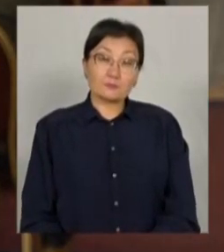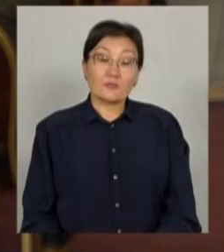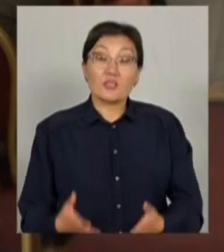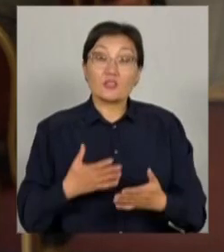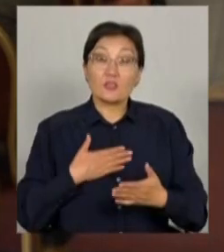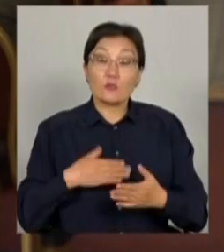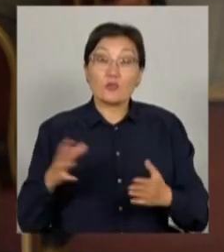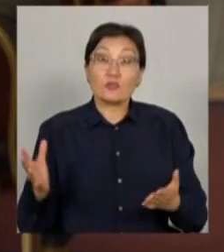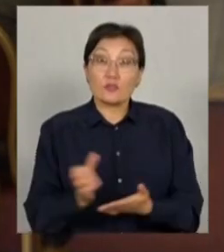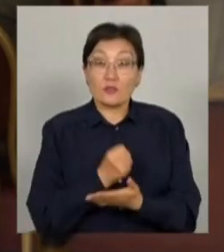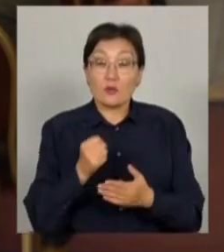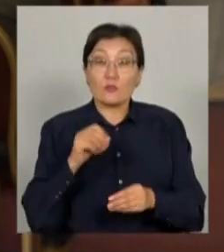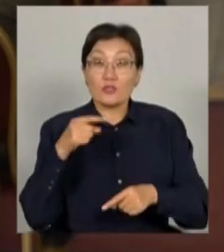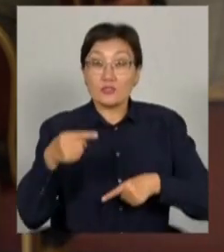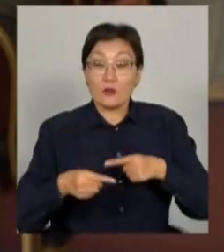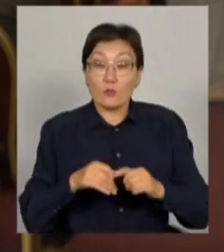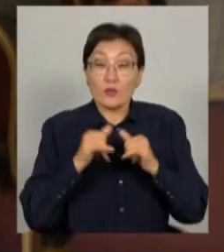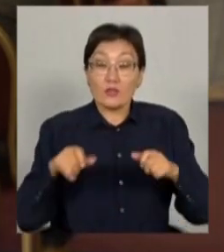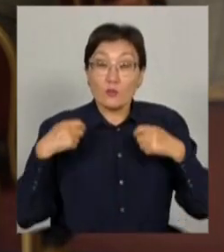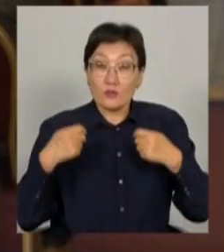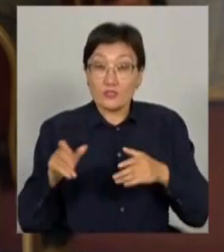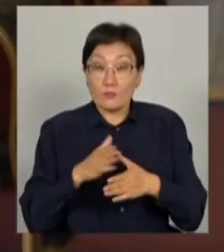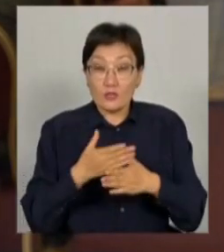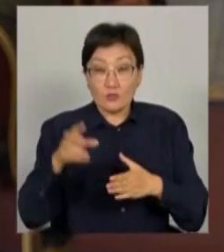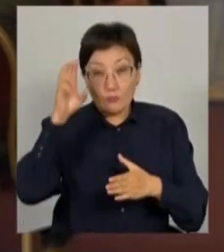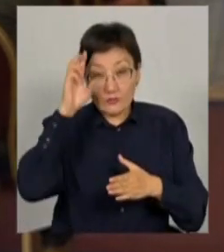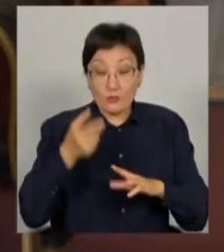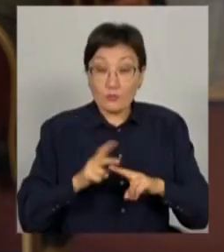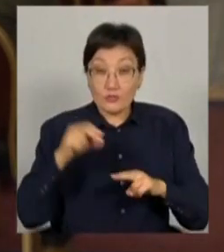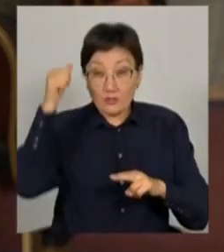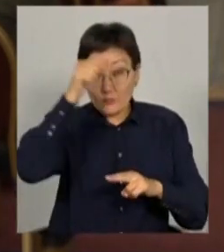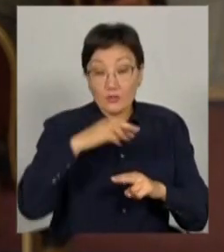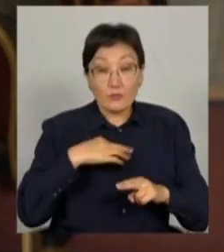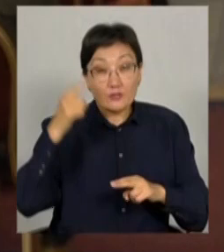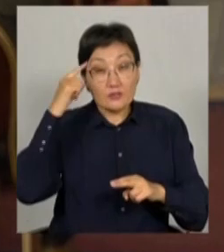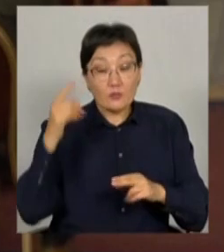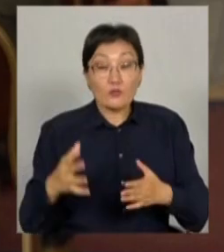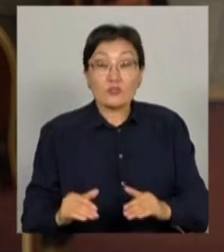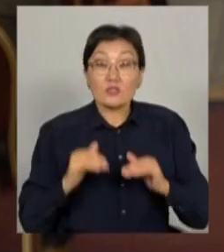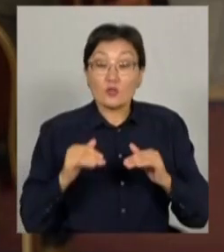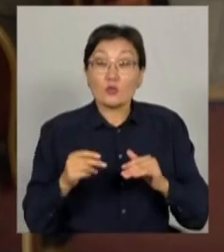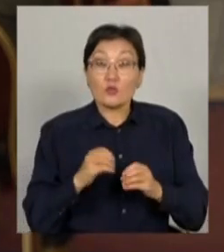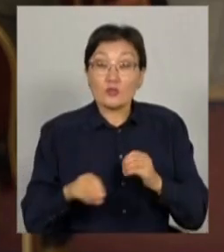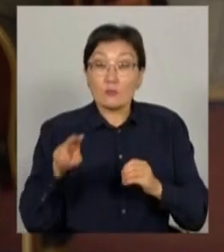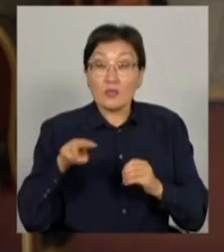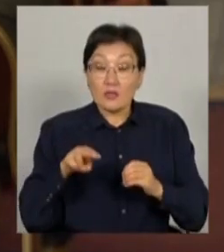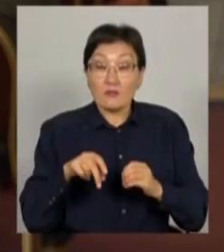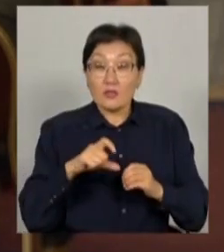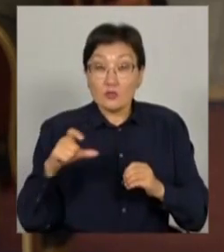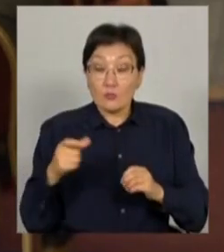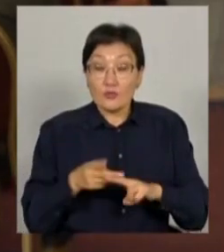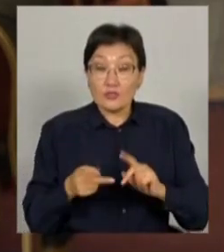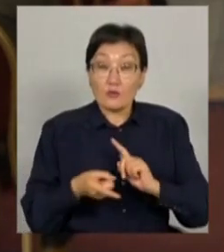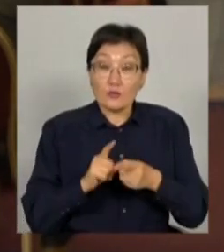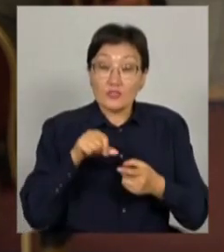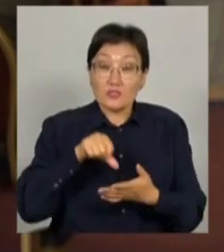Нашим успехом является постоянный рост товарооборота между странами. В этом году мы считаем, что он достигнет 10 миллиардов евро. В этом обмене